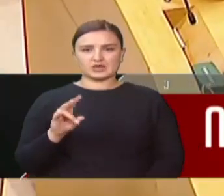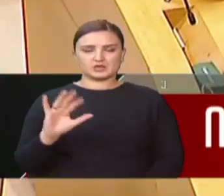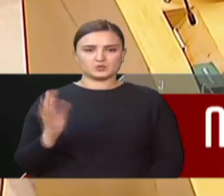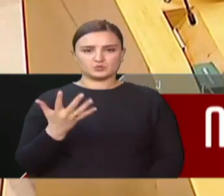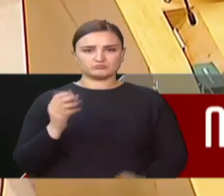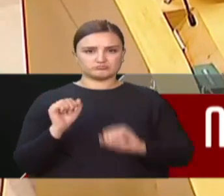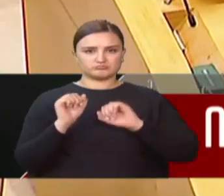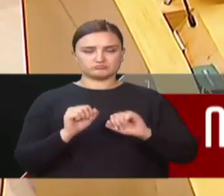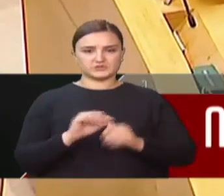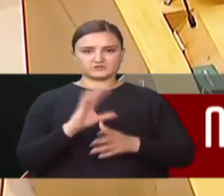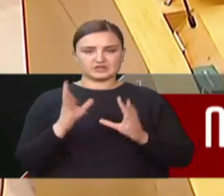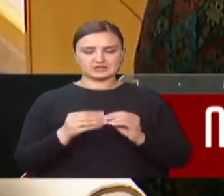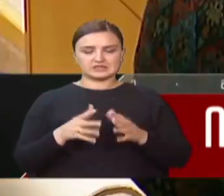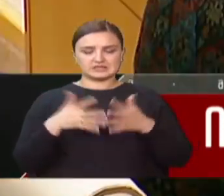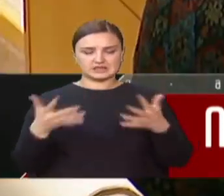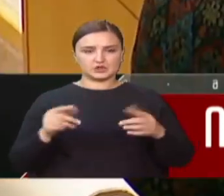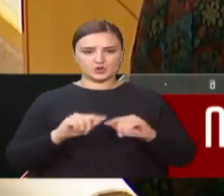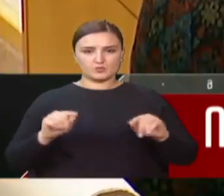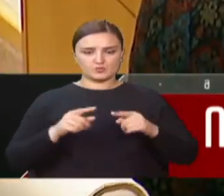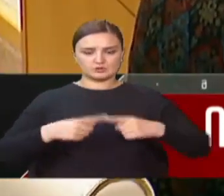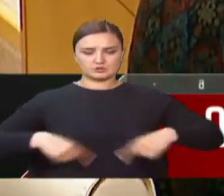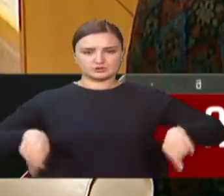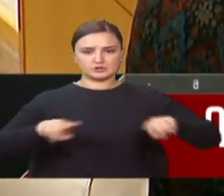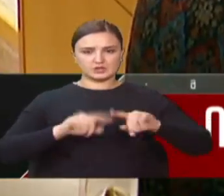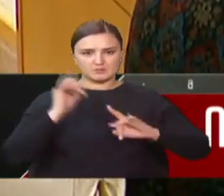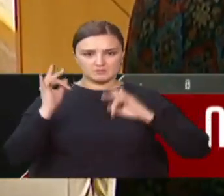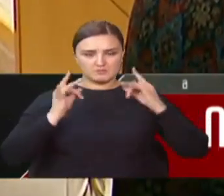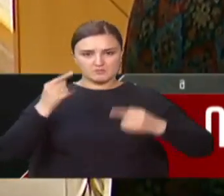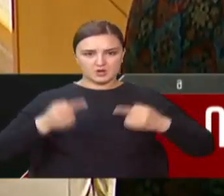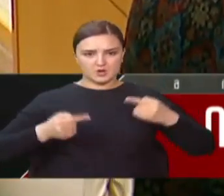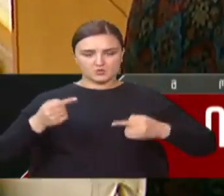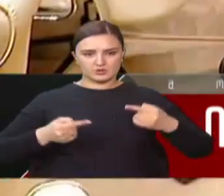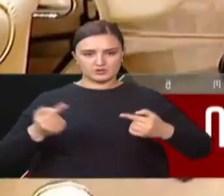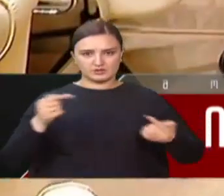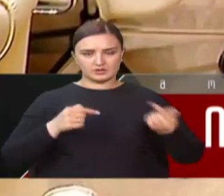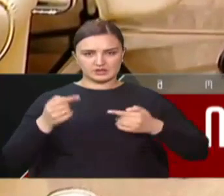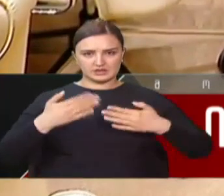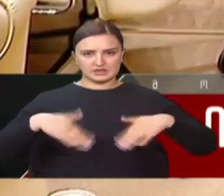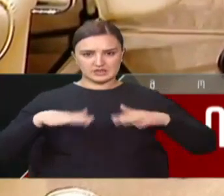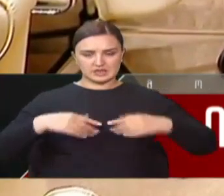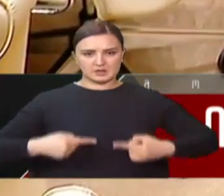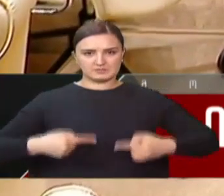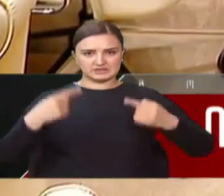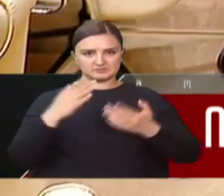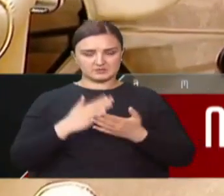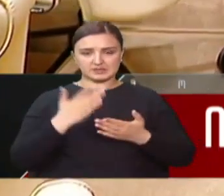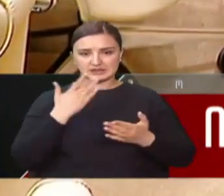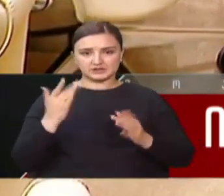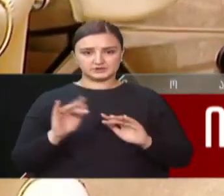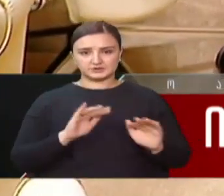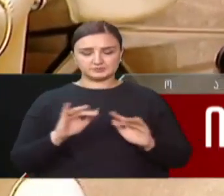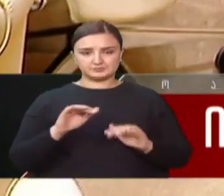dauchires, rats qvelaze did ოპოზიციურ ფრაქციაში ხმაურის და მწვავე დაპირისპირების საფუძველი გახდა. ნაციონალური